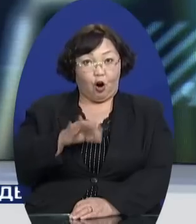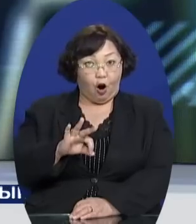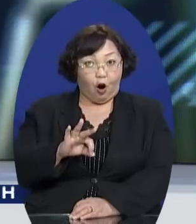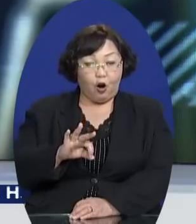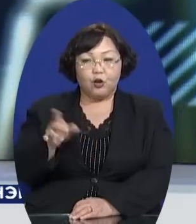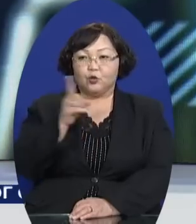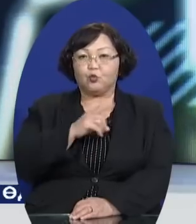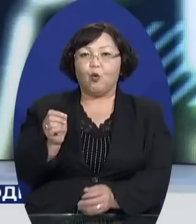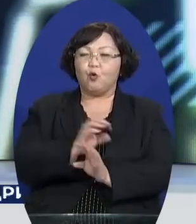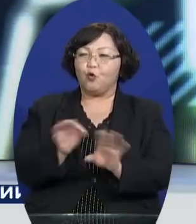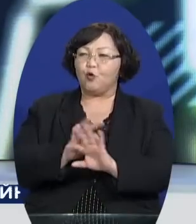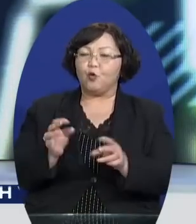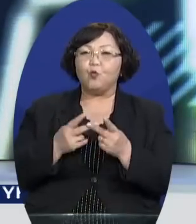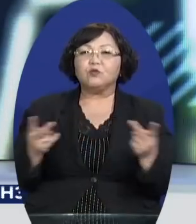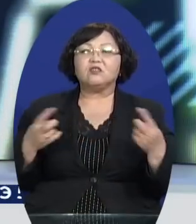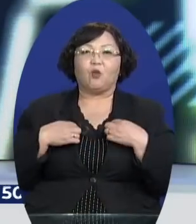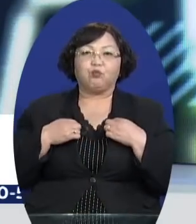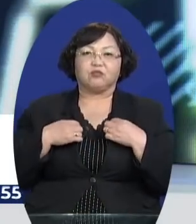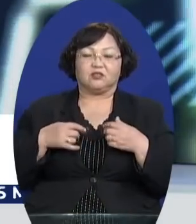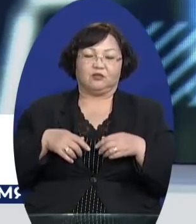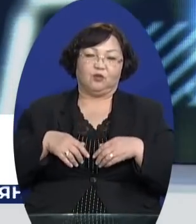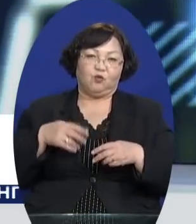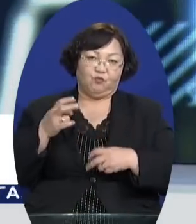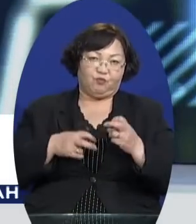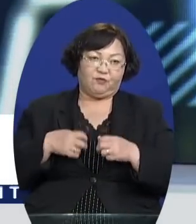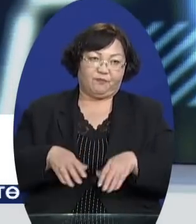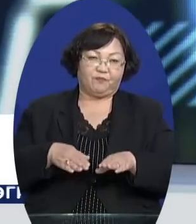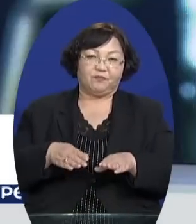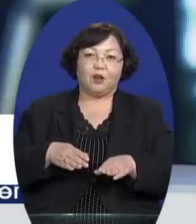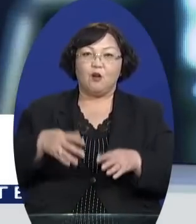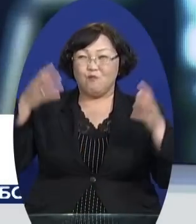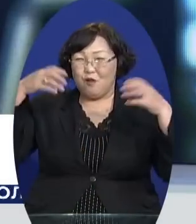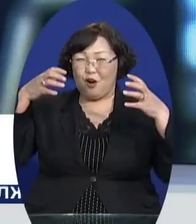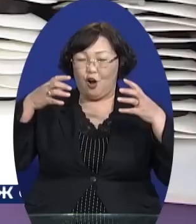сарвилжилж байна. Тэд шинээр бороонд нордгүй агаар сайн нэвтрүүлдэг дээл бүтээжээ.